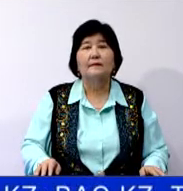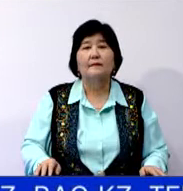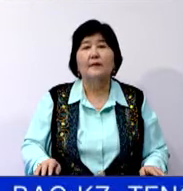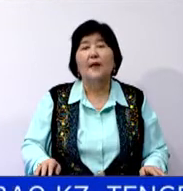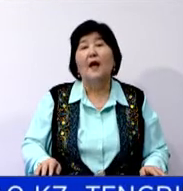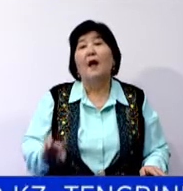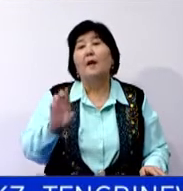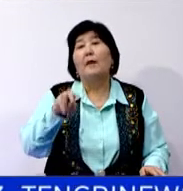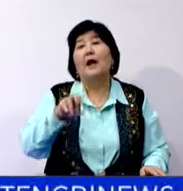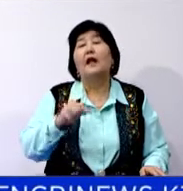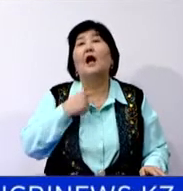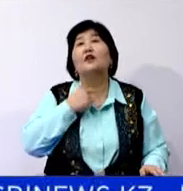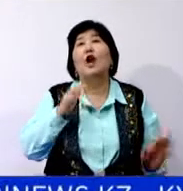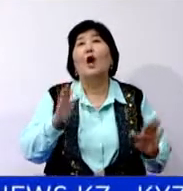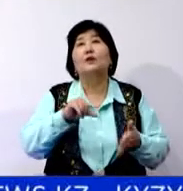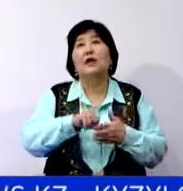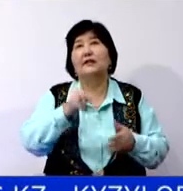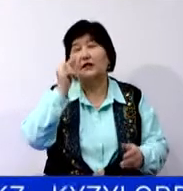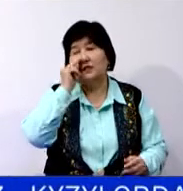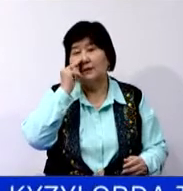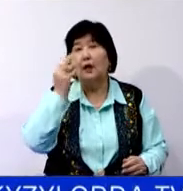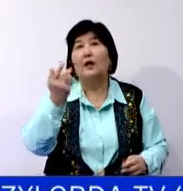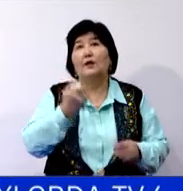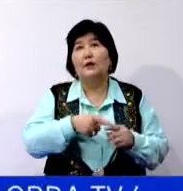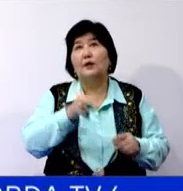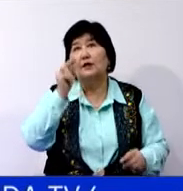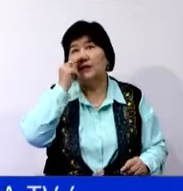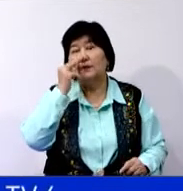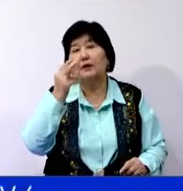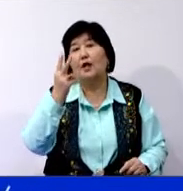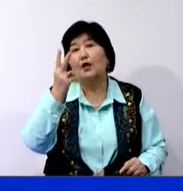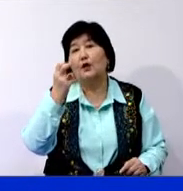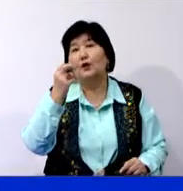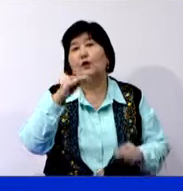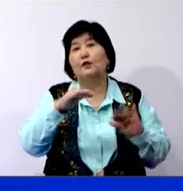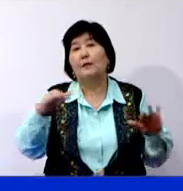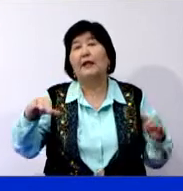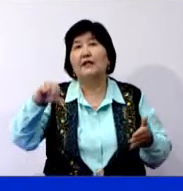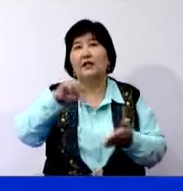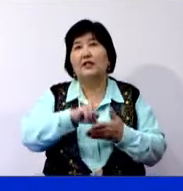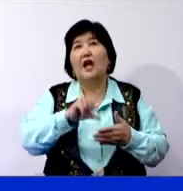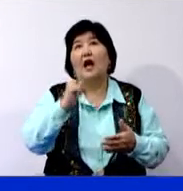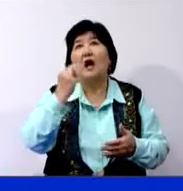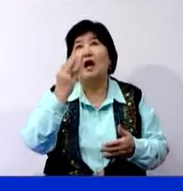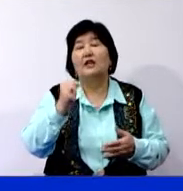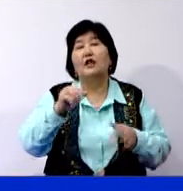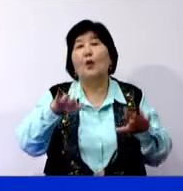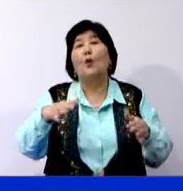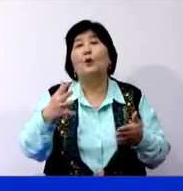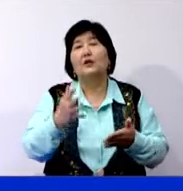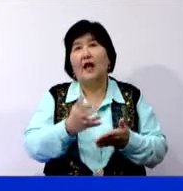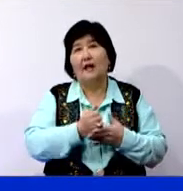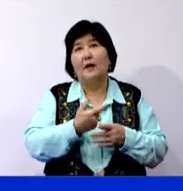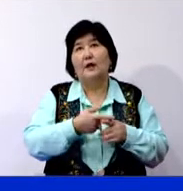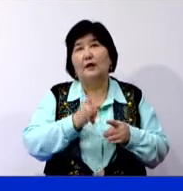Бала дауысына қатыстық. Чимкенттен, сол Чимкенттен 200 баланың ішінен Айшани орын алып,